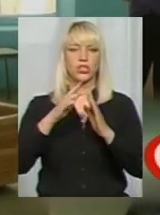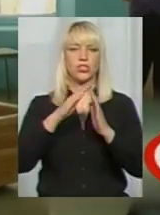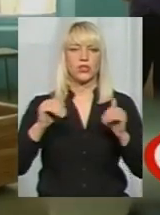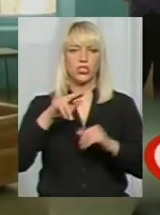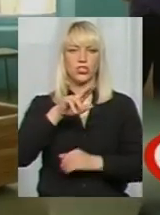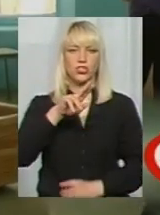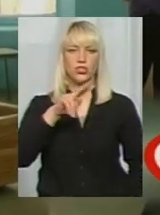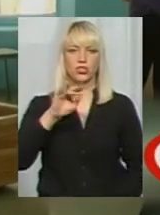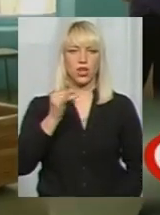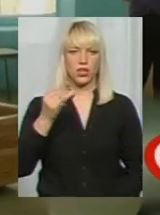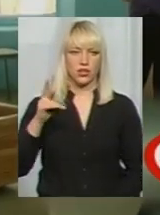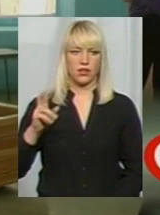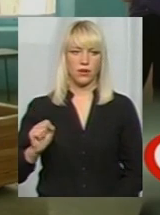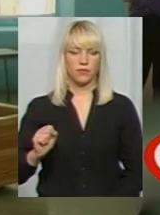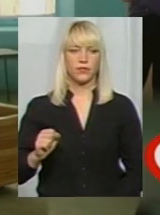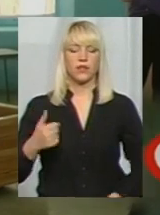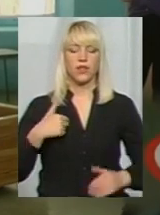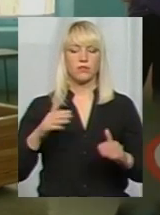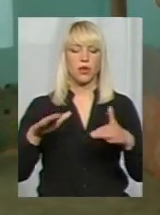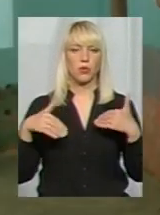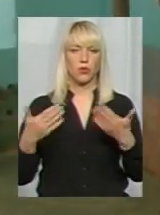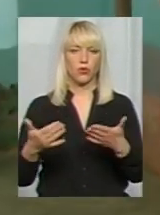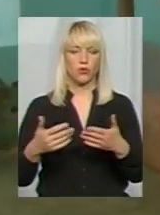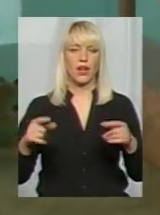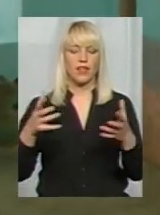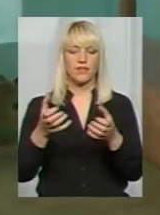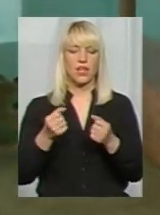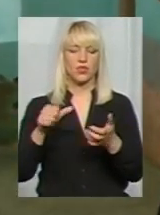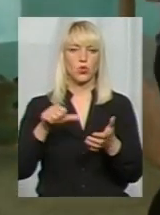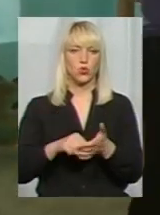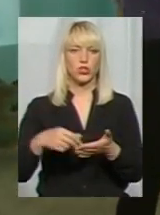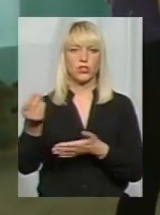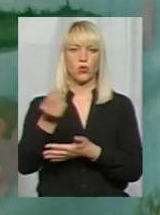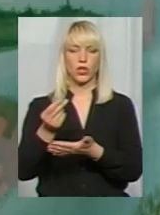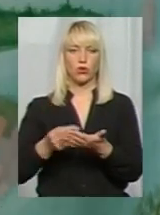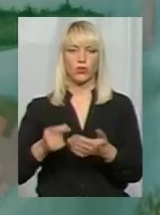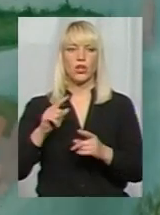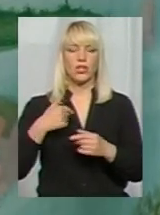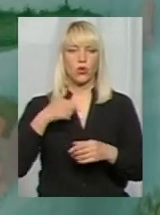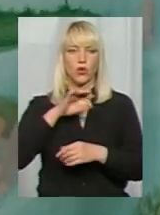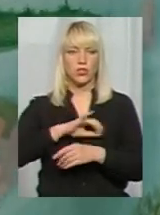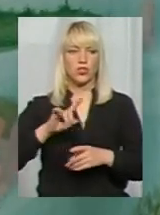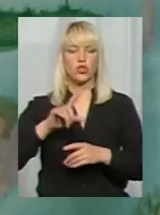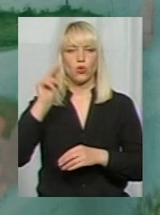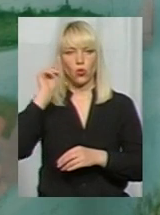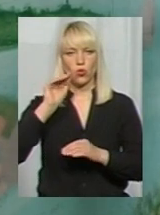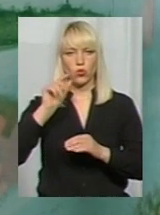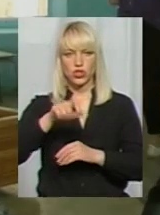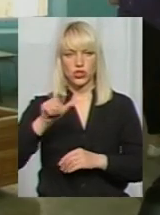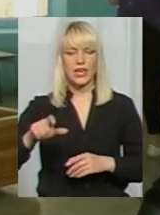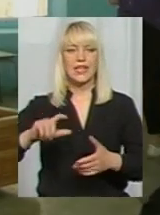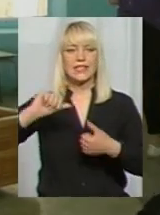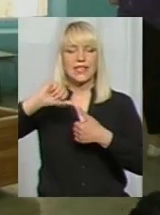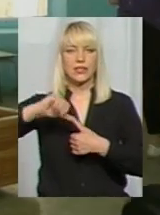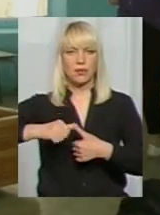участь в створенні декорування. Це для нас корисно, тому що учні закріпляють набуті навички під час виробничого